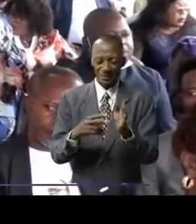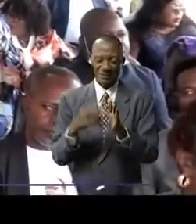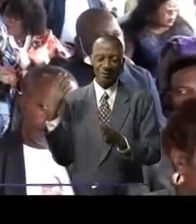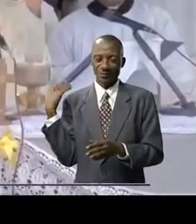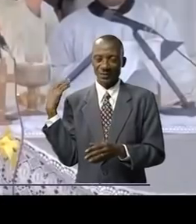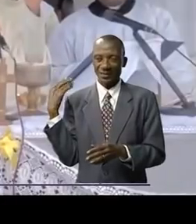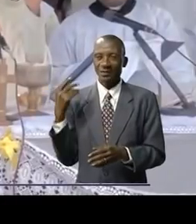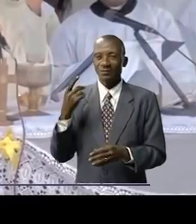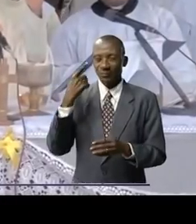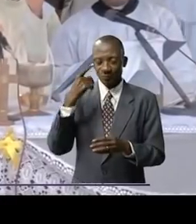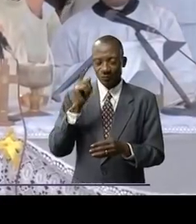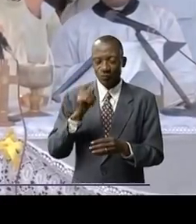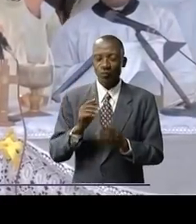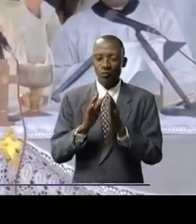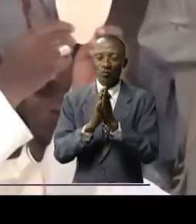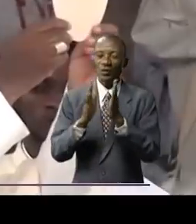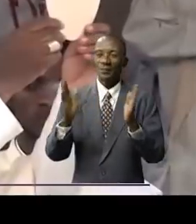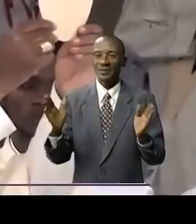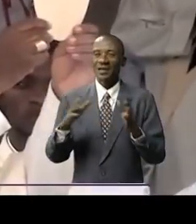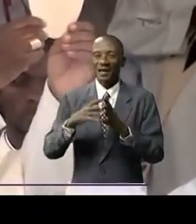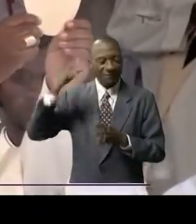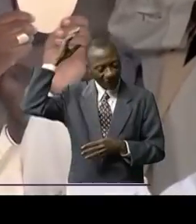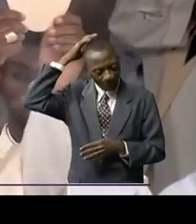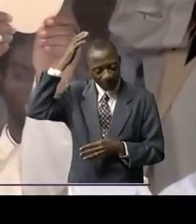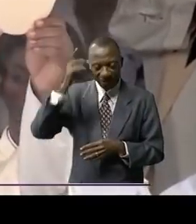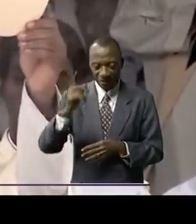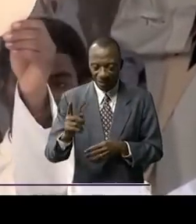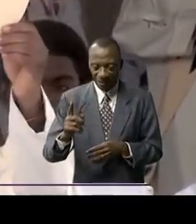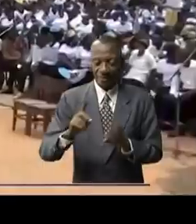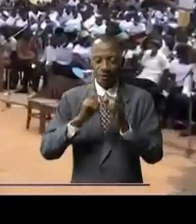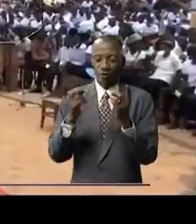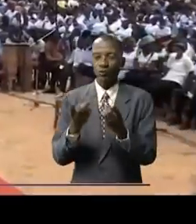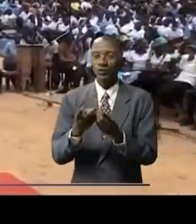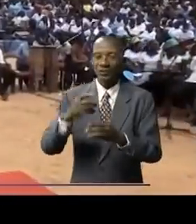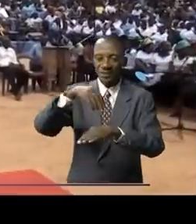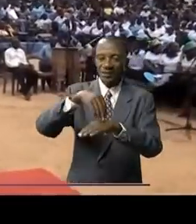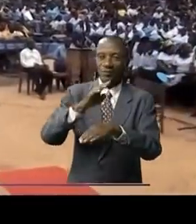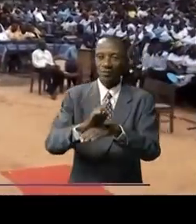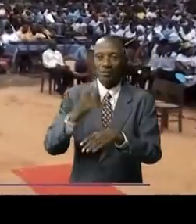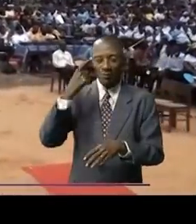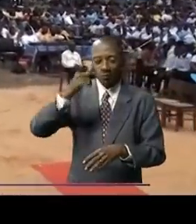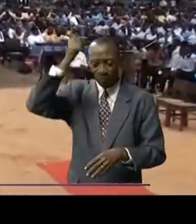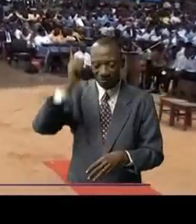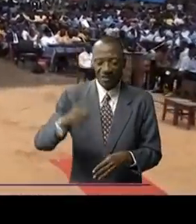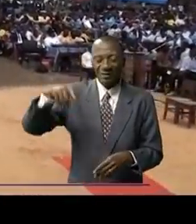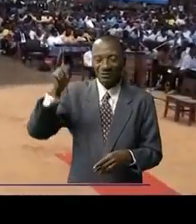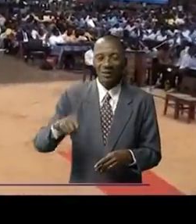Eucharistie célébrée par Mgr José-Claude Mbimbi, évêque du diocèse de Boma, à l'occasion du centenaire du petit séminaire de Mbatakila, situé